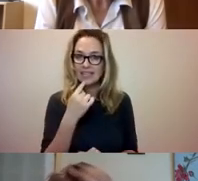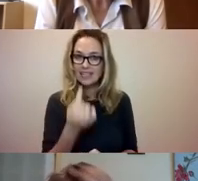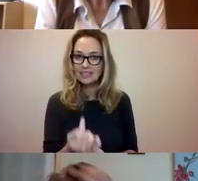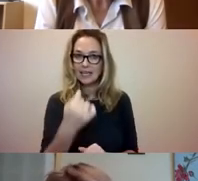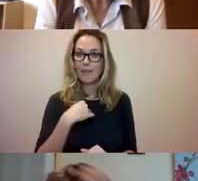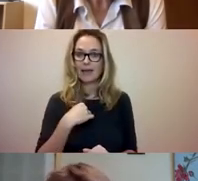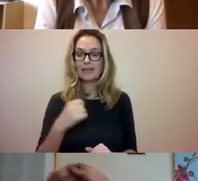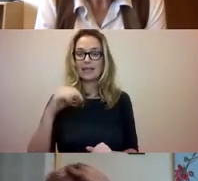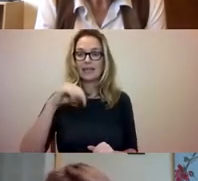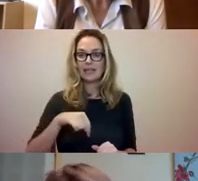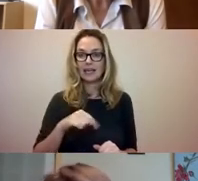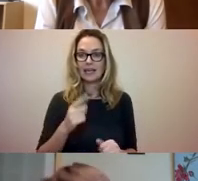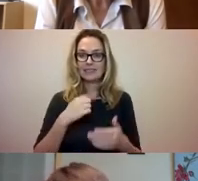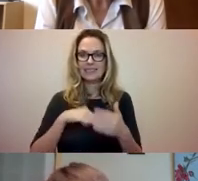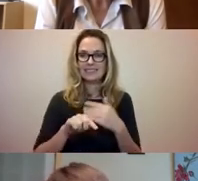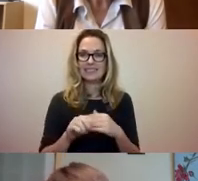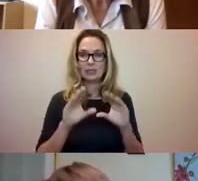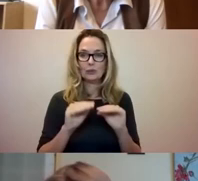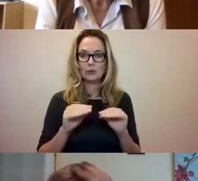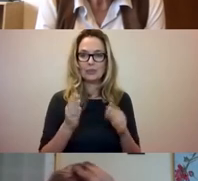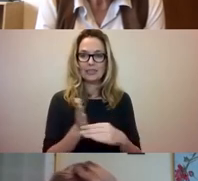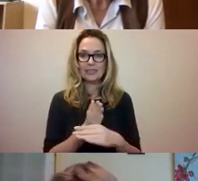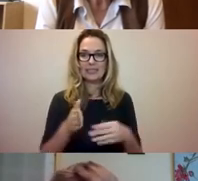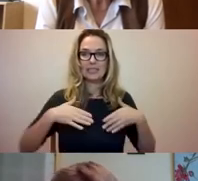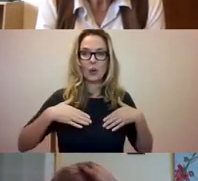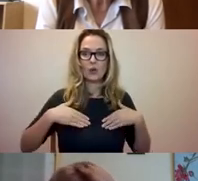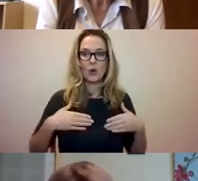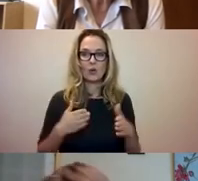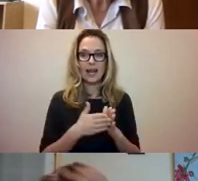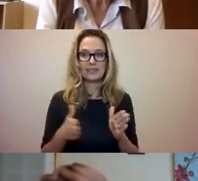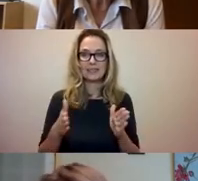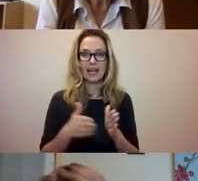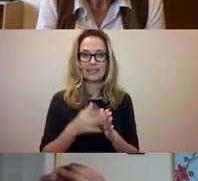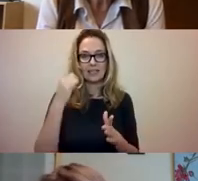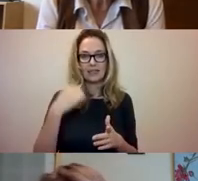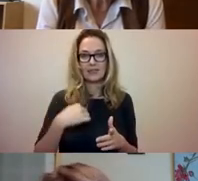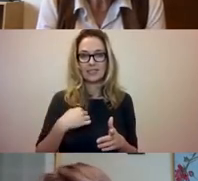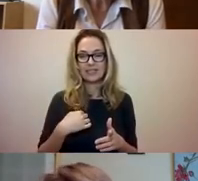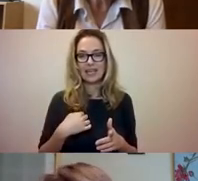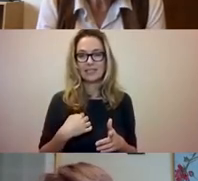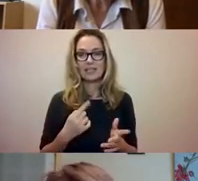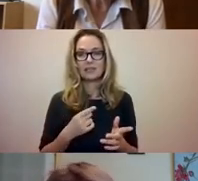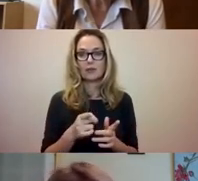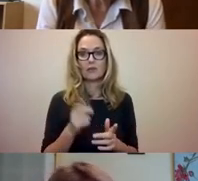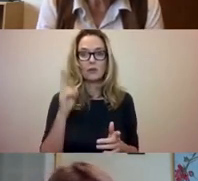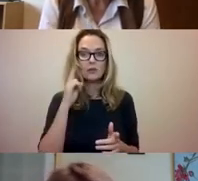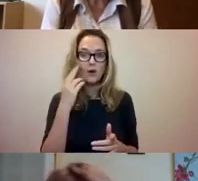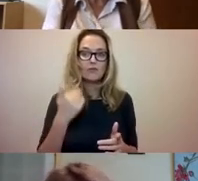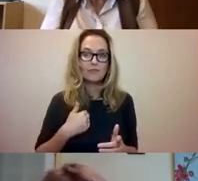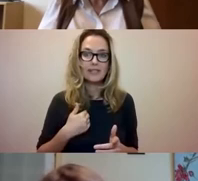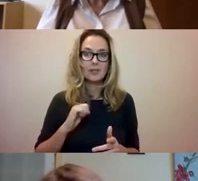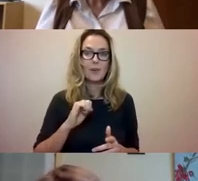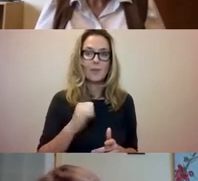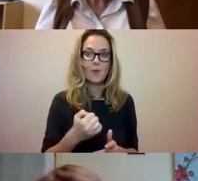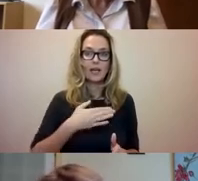iets doen in de coronatijd, want ik denk dat het voor dove mensen heel moeilijk en lastig is om